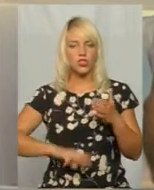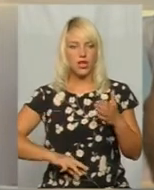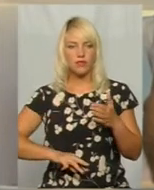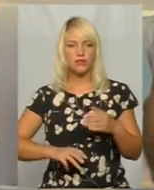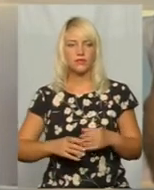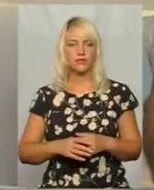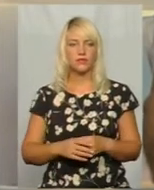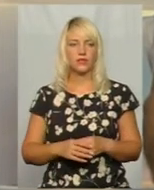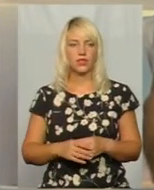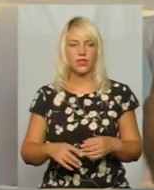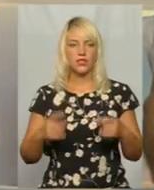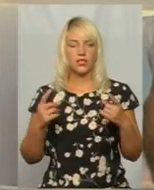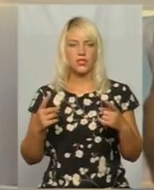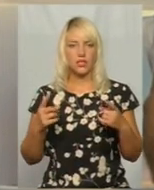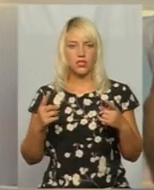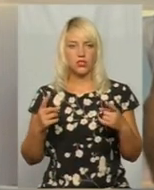значно...